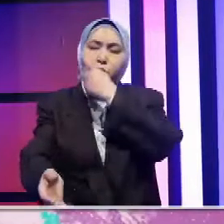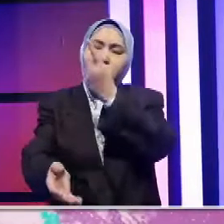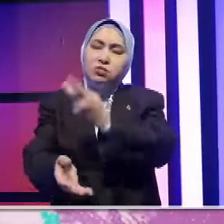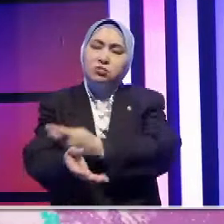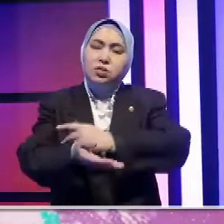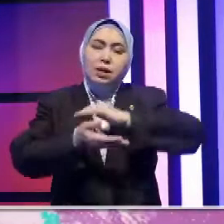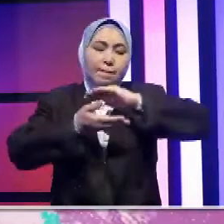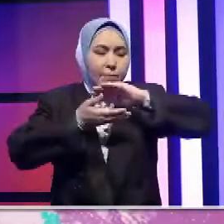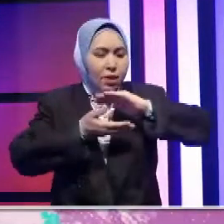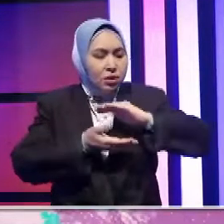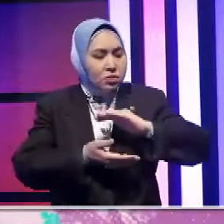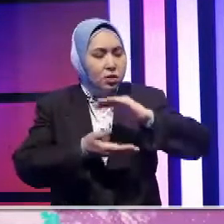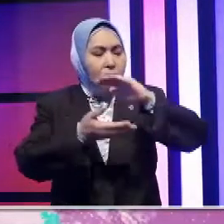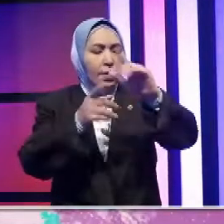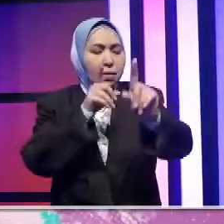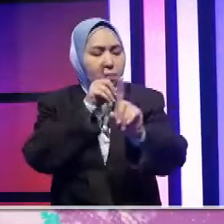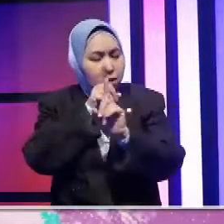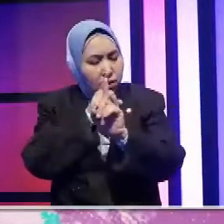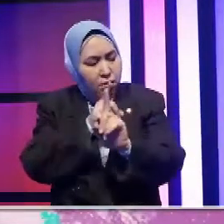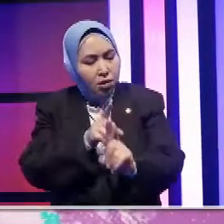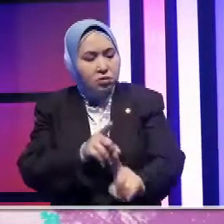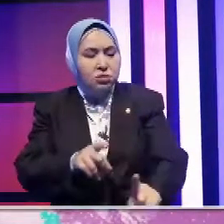إنه عليم